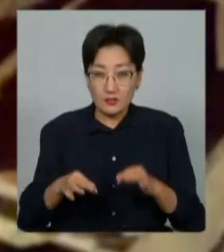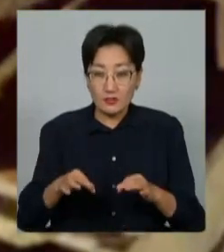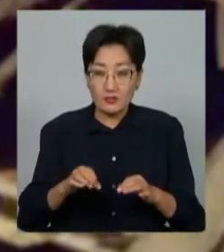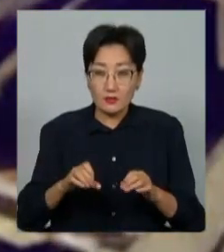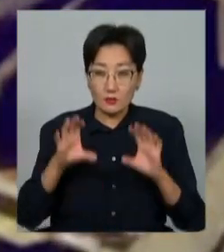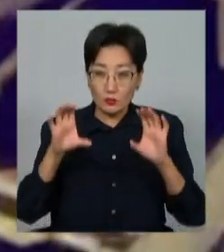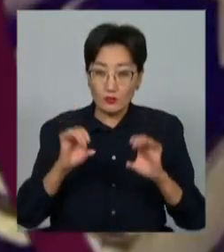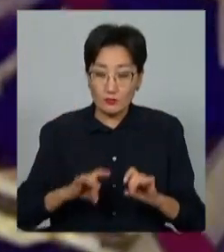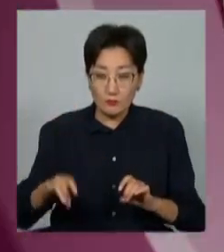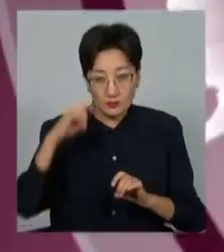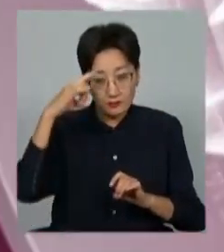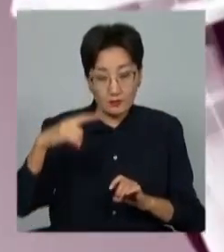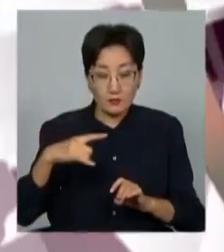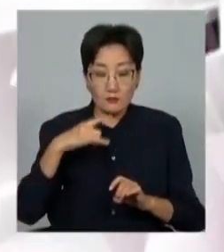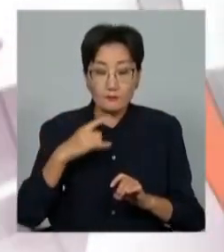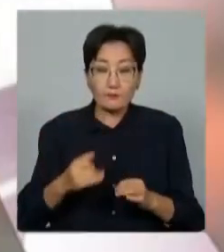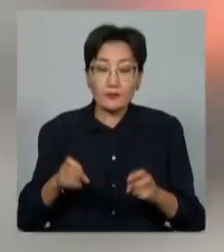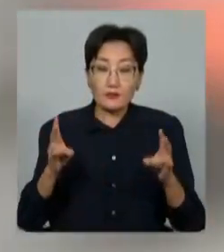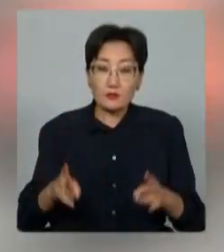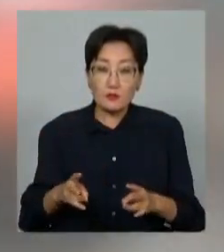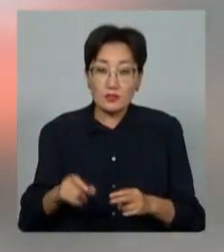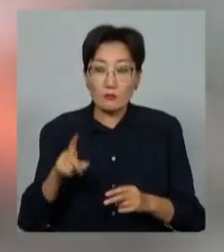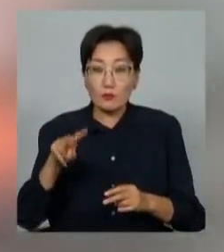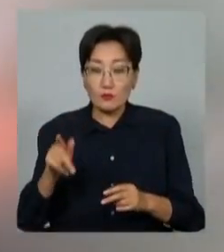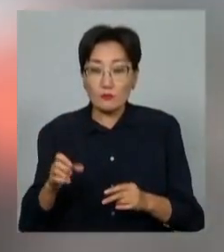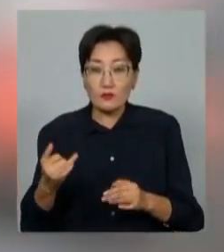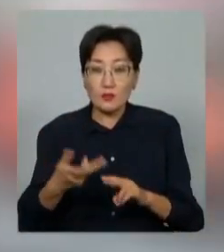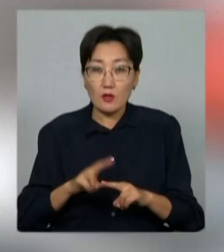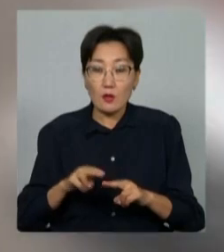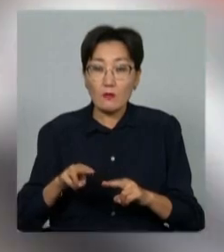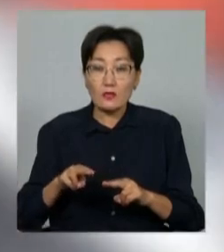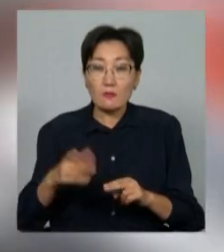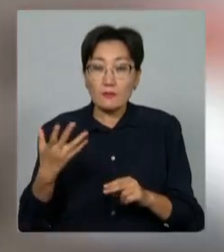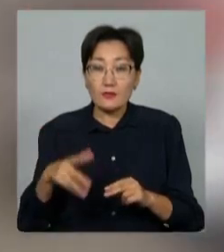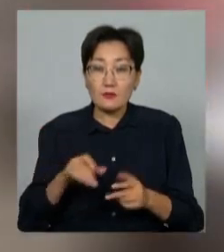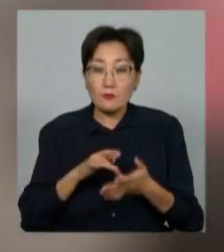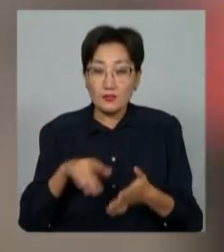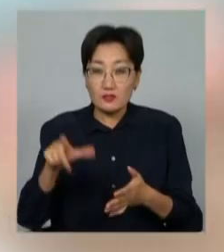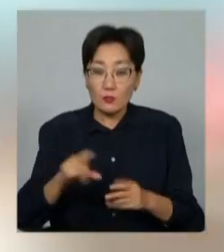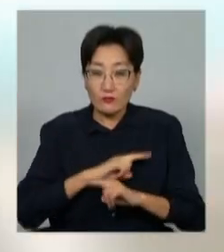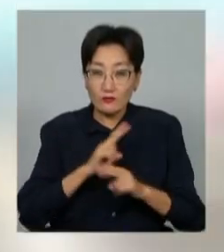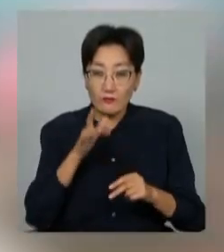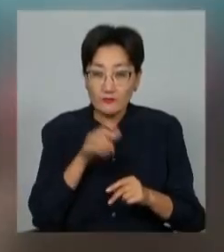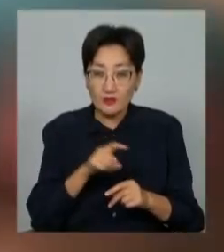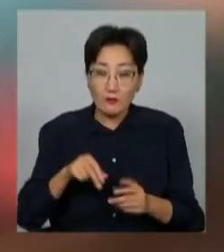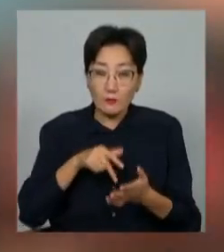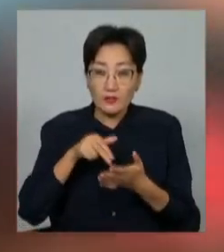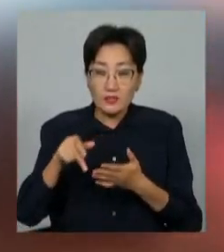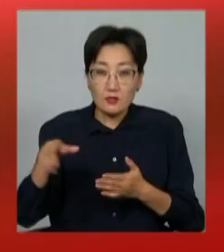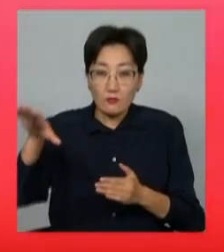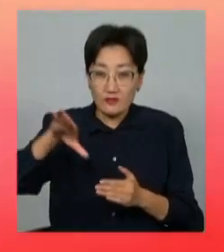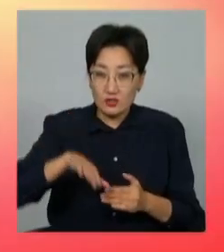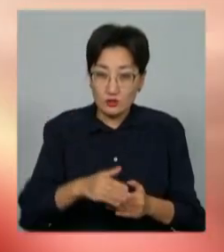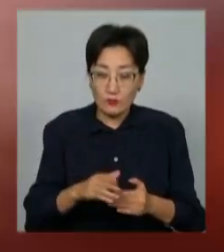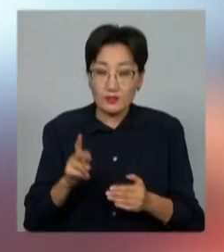Республики Казахстан. Трагедия на Эльбрусе. В Кабардино-Балкарии 5 альпинистов погибли во время восхождения на